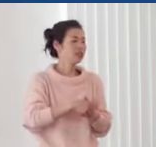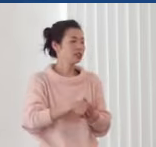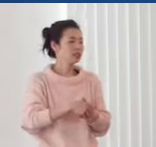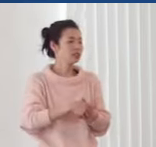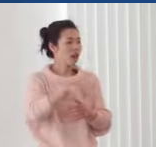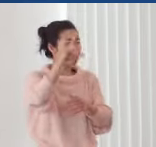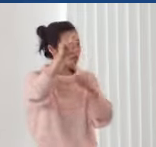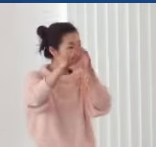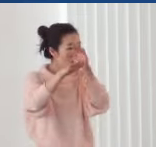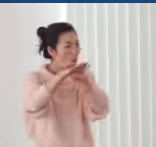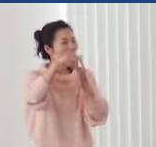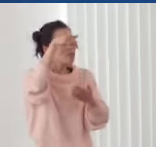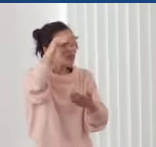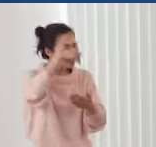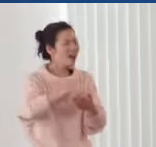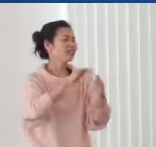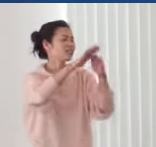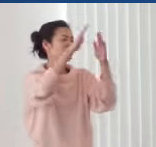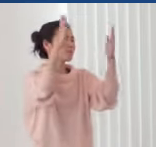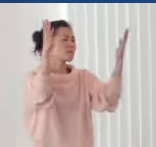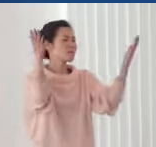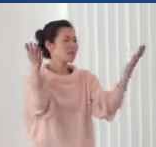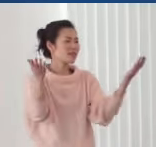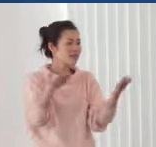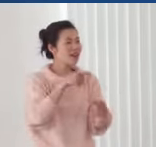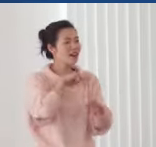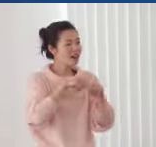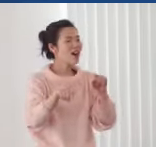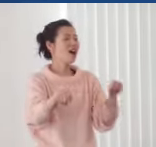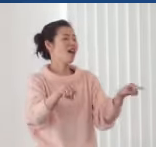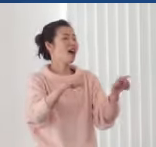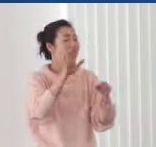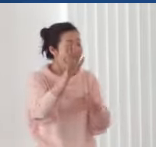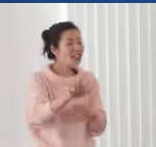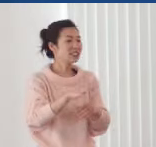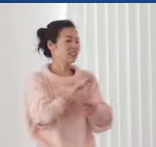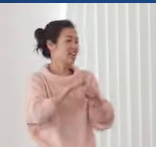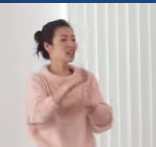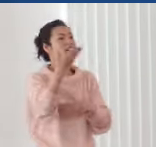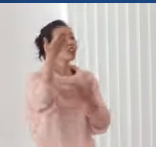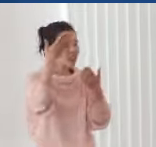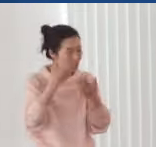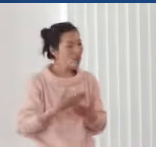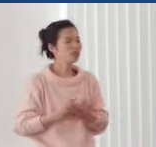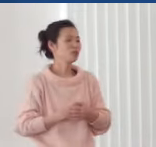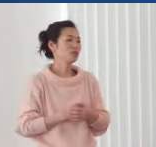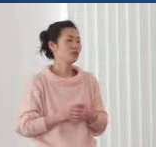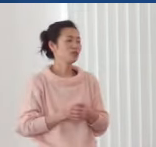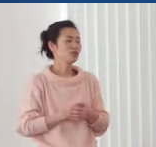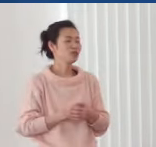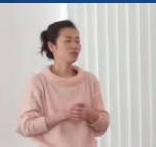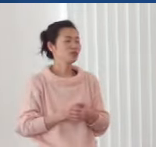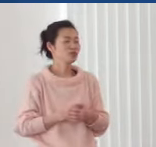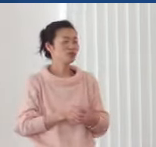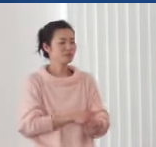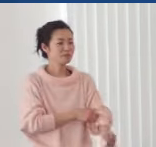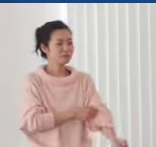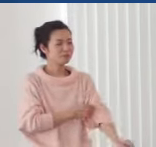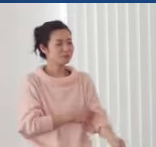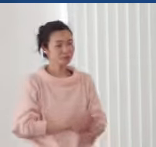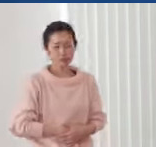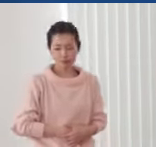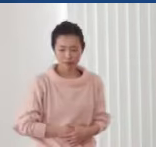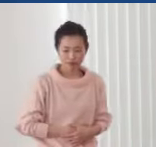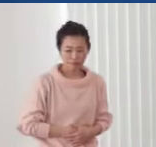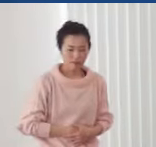御手というかね、神様の御手の中に私たちは生かされているということを覚えることができると思うんですね。で時間ということ